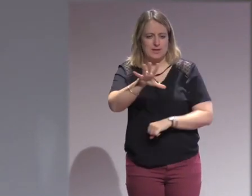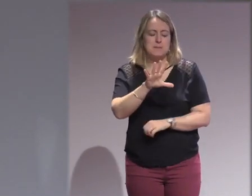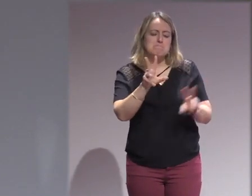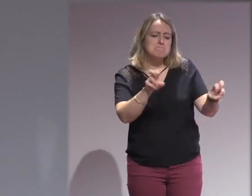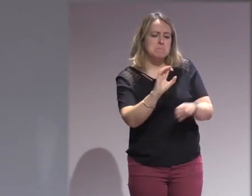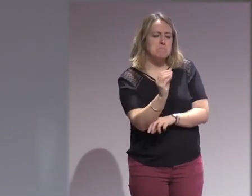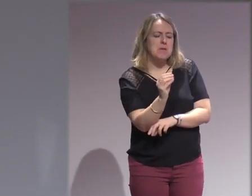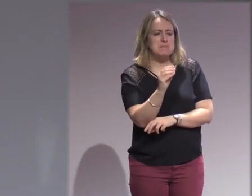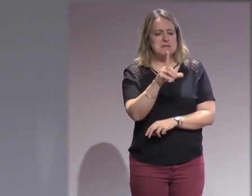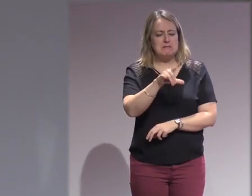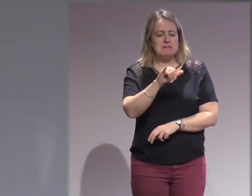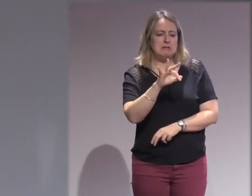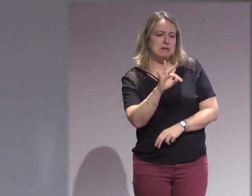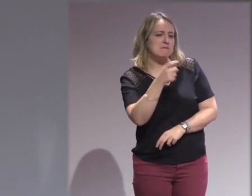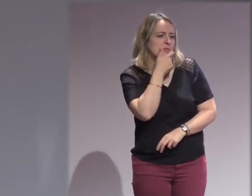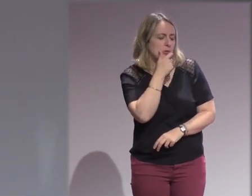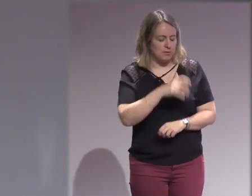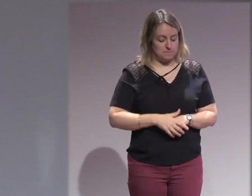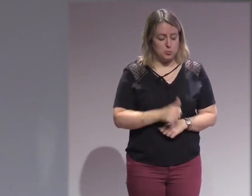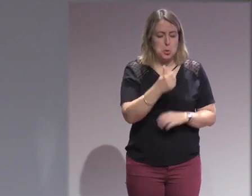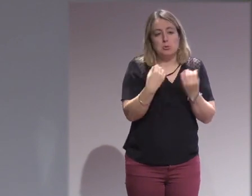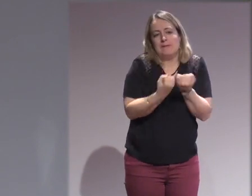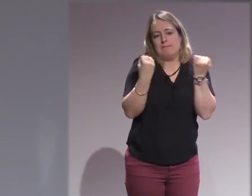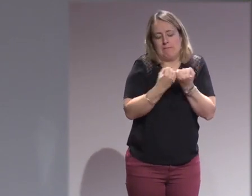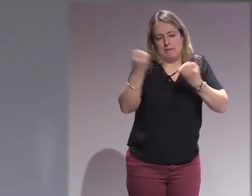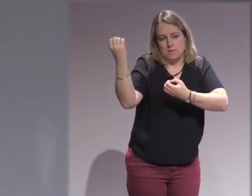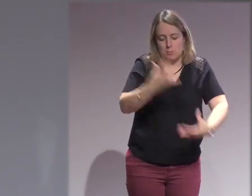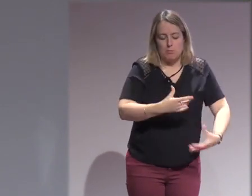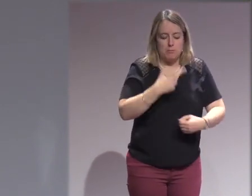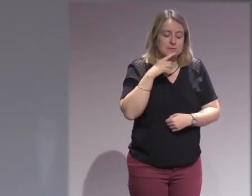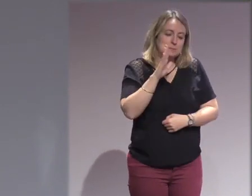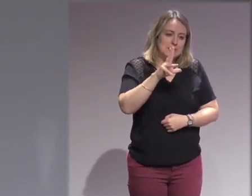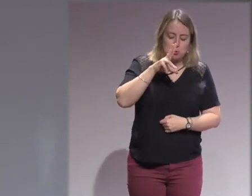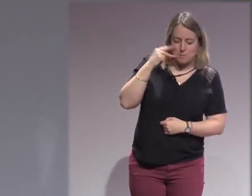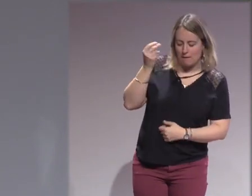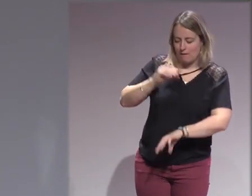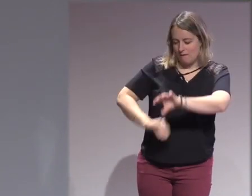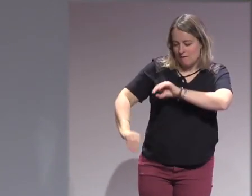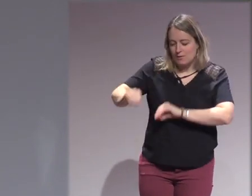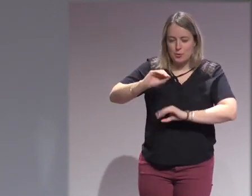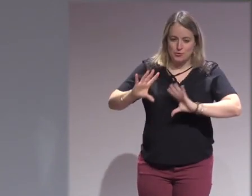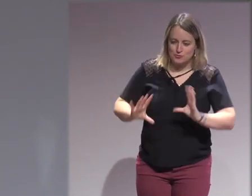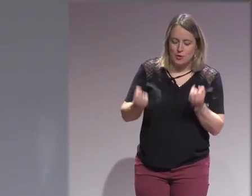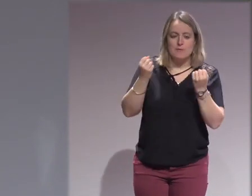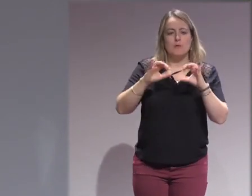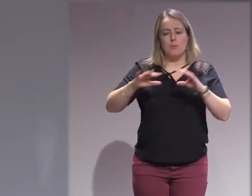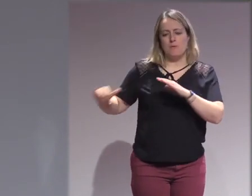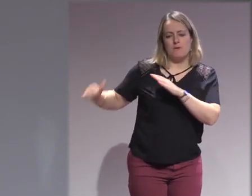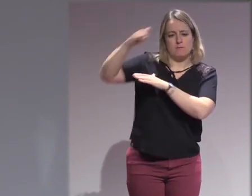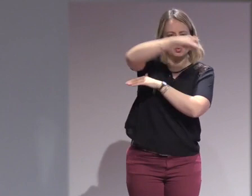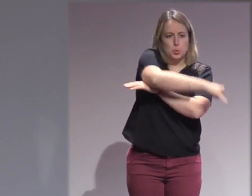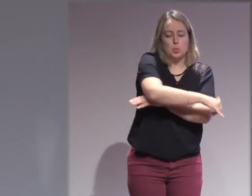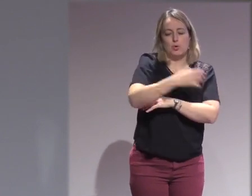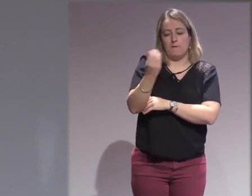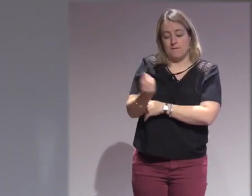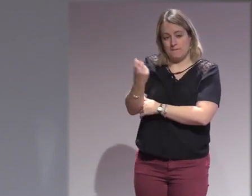1975, qui est donc une opération présentée comme une opération humanitaire, un pont de sauvetage aérien pour les